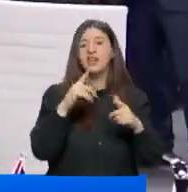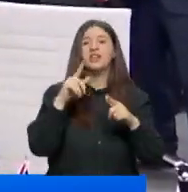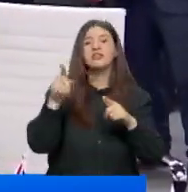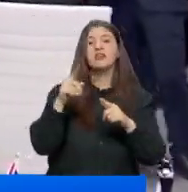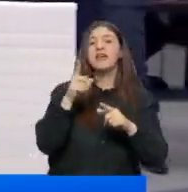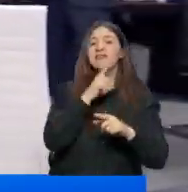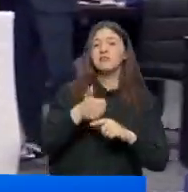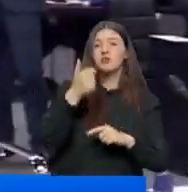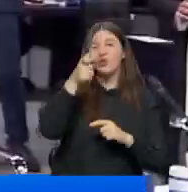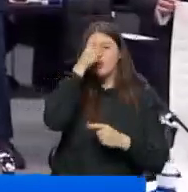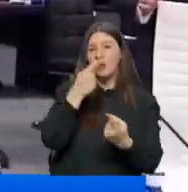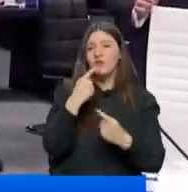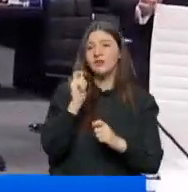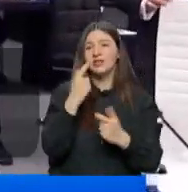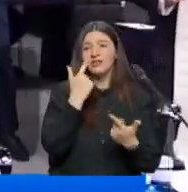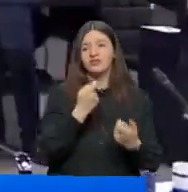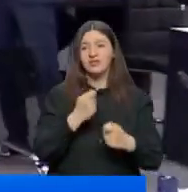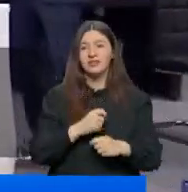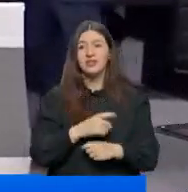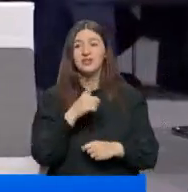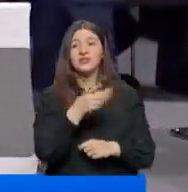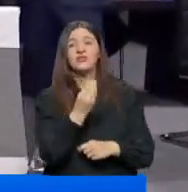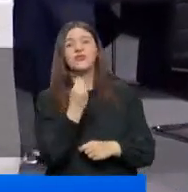Türkçe konuşması dikkat çekti.